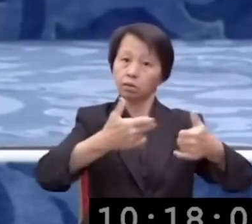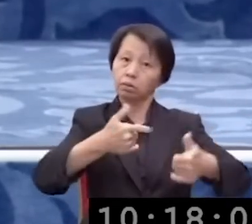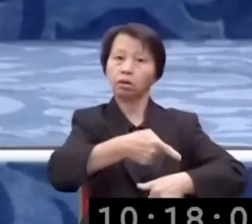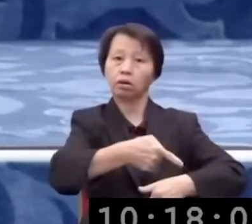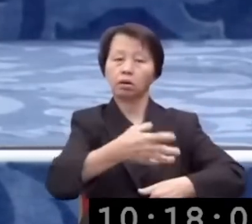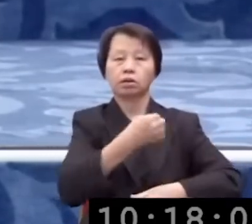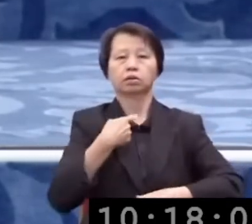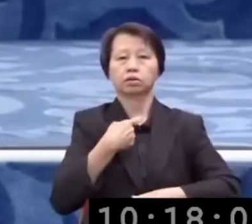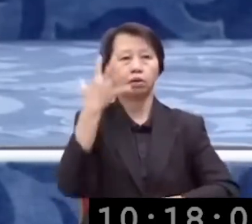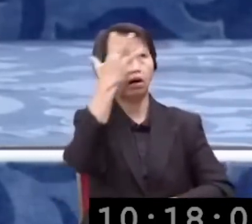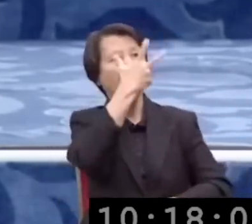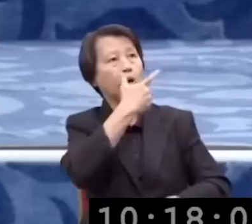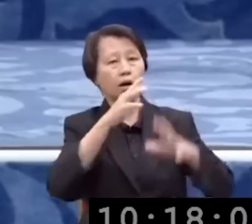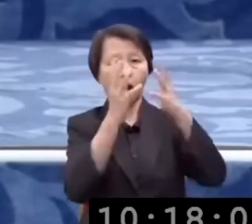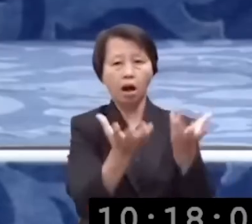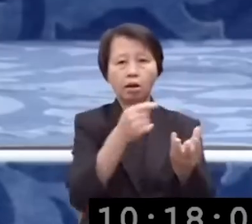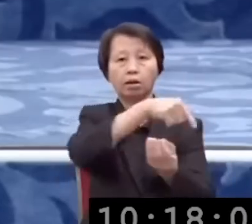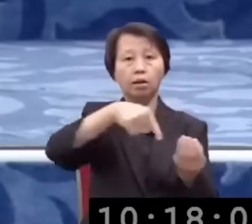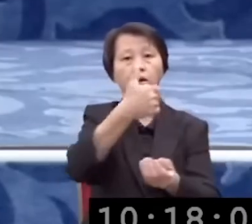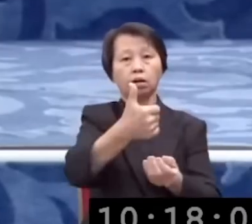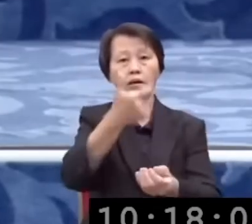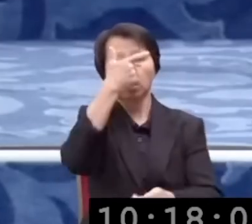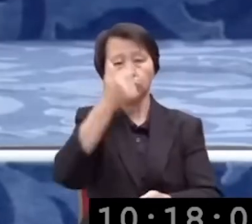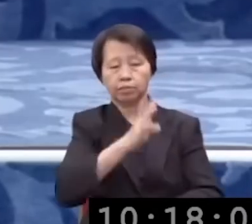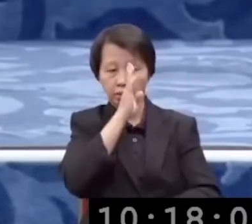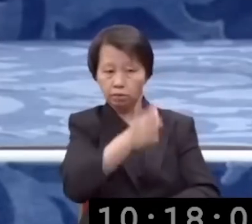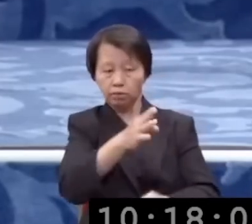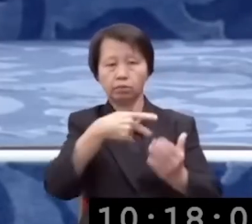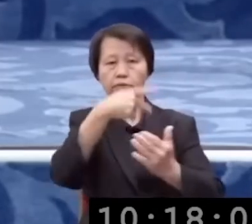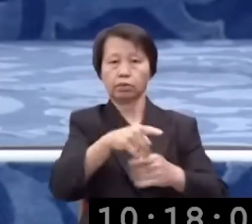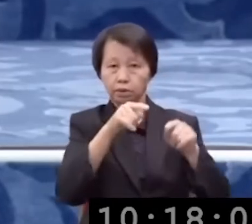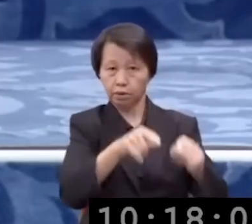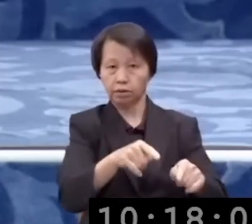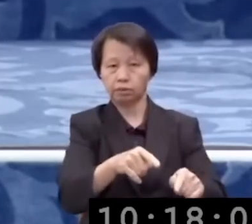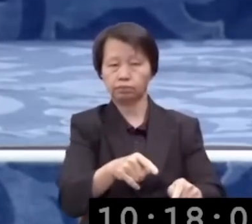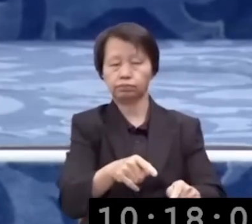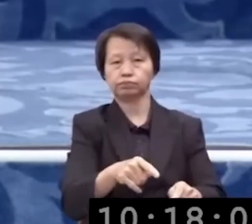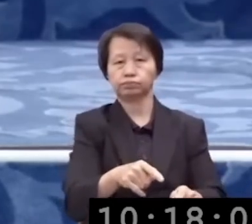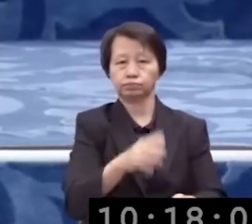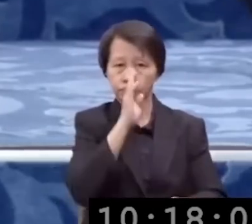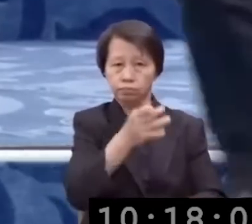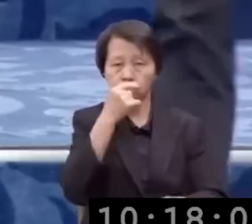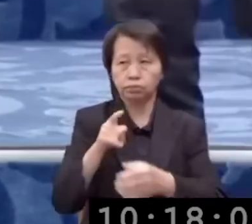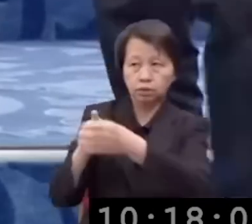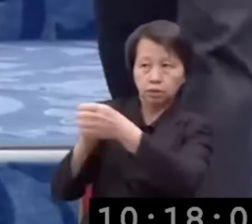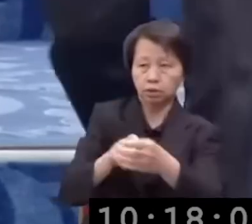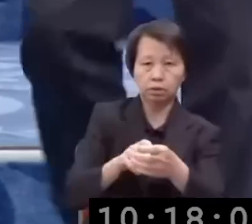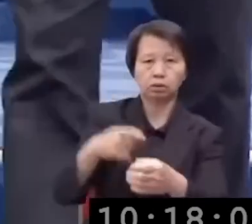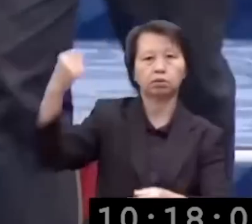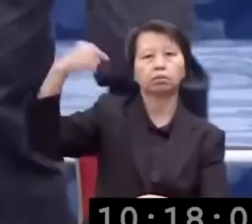Dan kita punya keindahan alam kita sebab fokus program ini yang bawah adalah untuk menarik